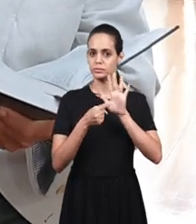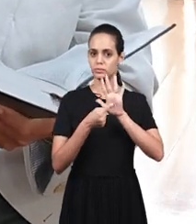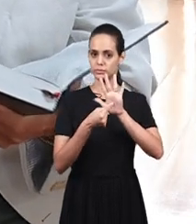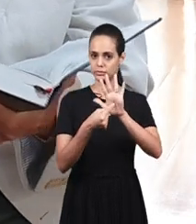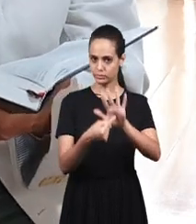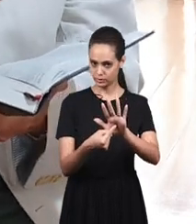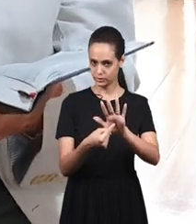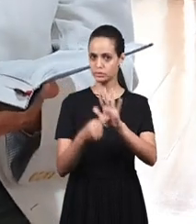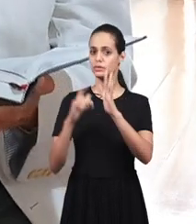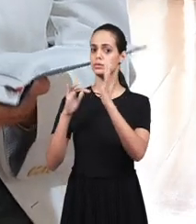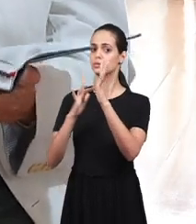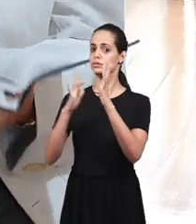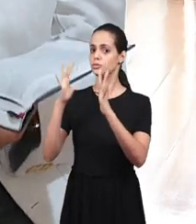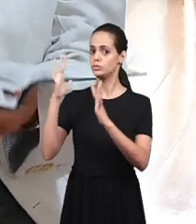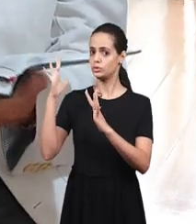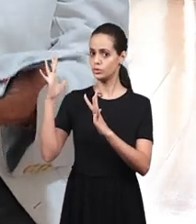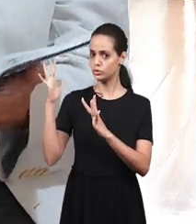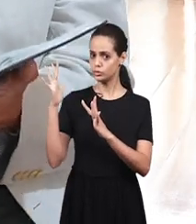sommes préoccupés